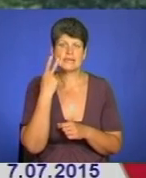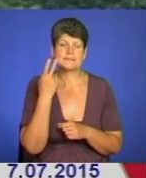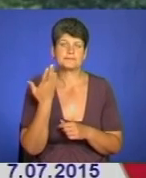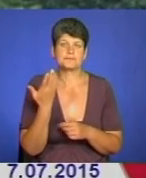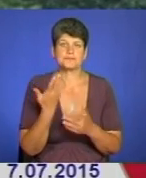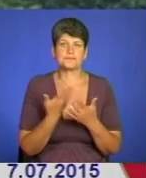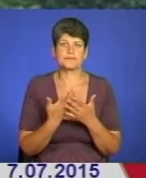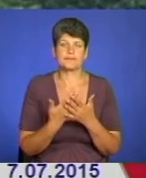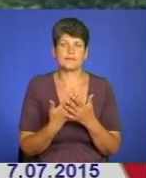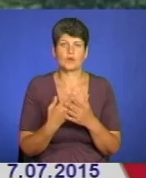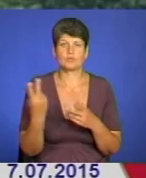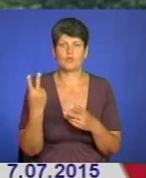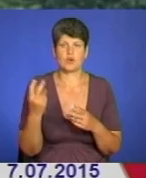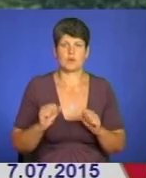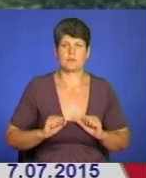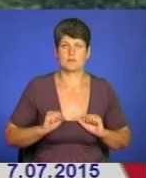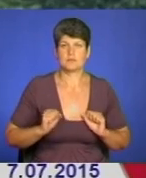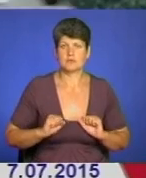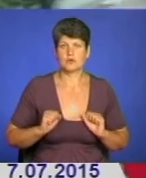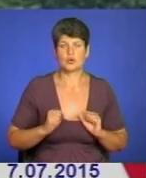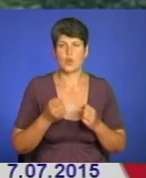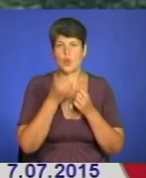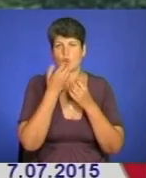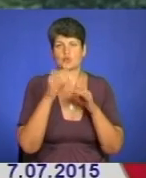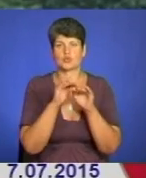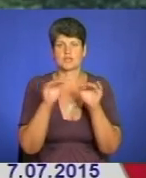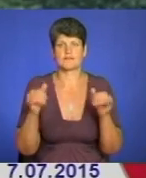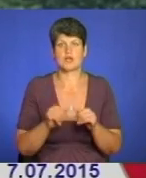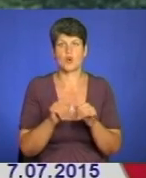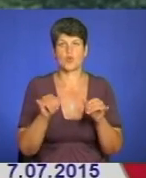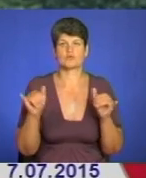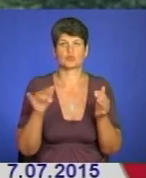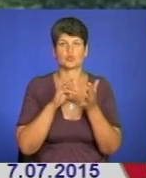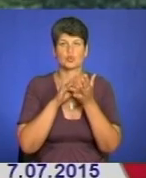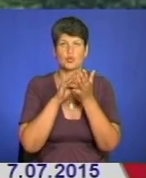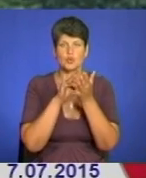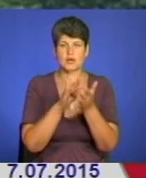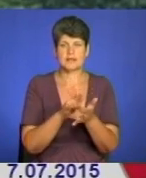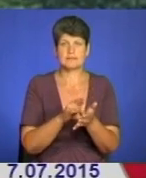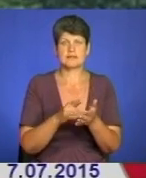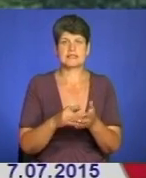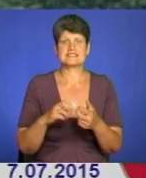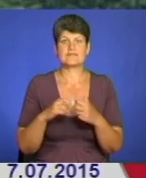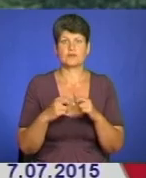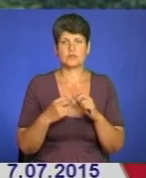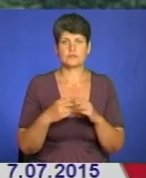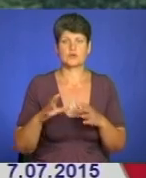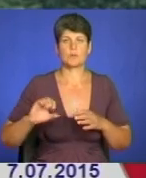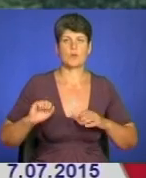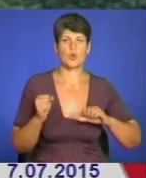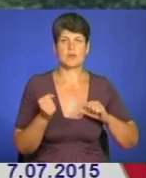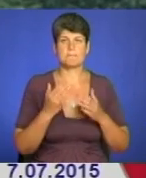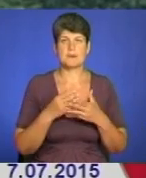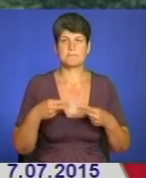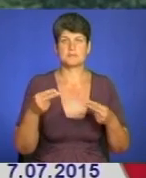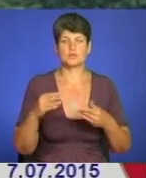так, обидвоє прагнули до хорошого рівня розвитку туризму. І, власне, з франківськими колегами ми і маємо